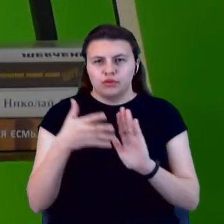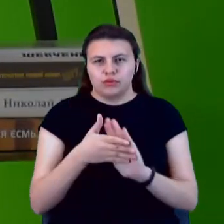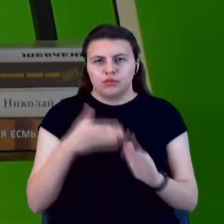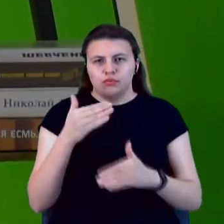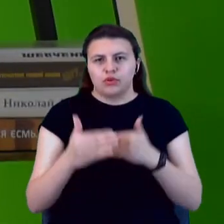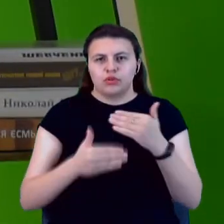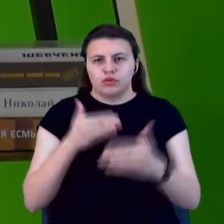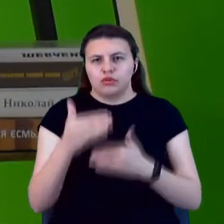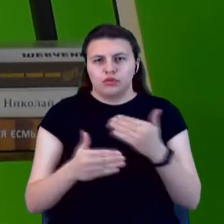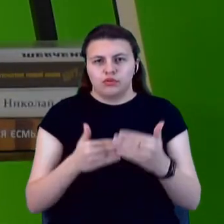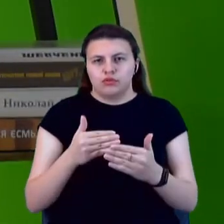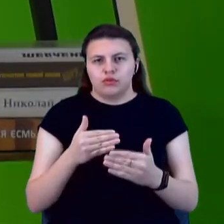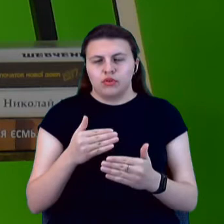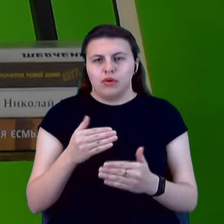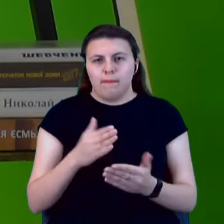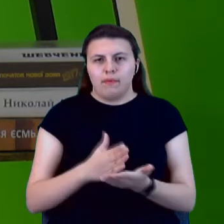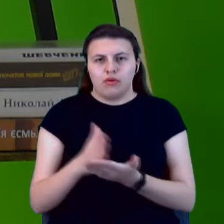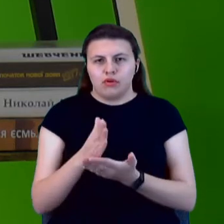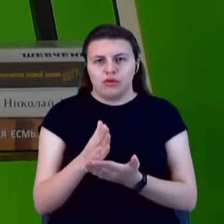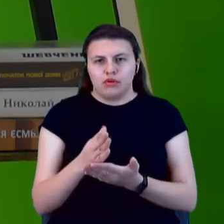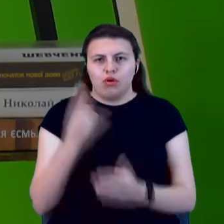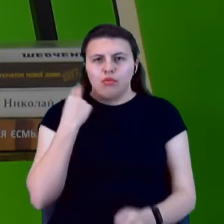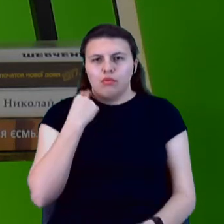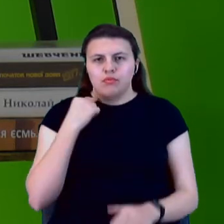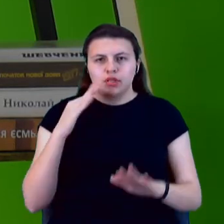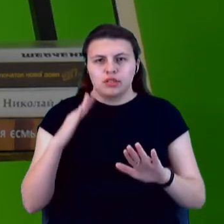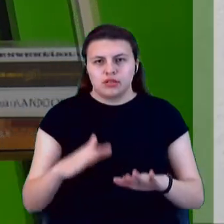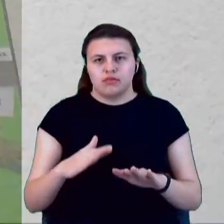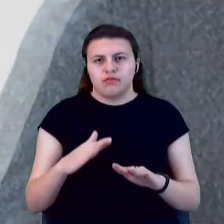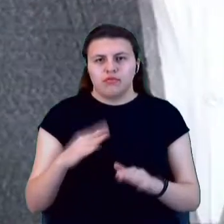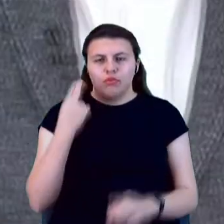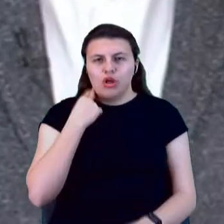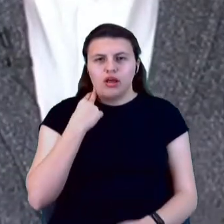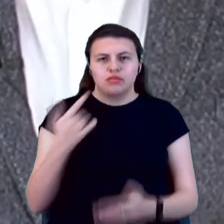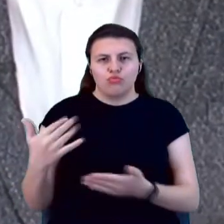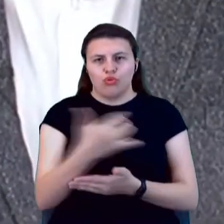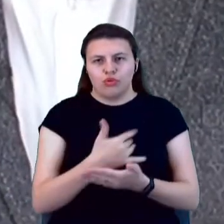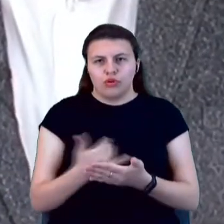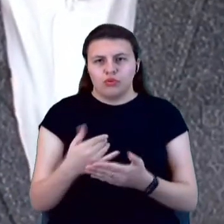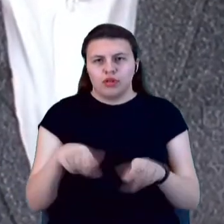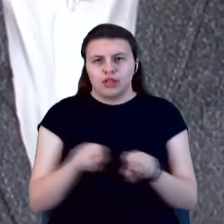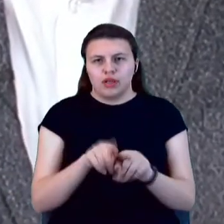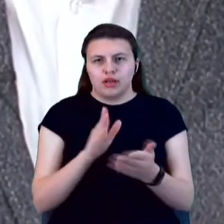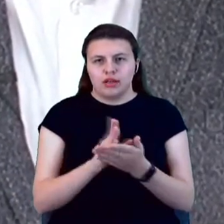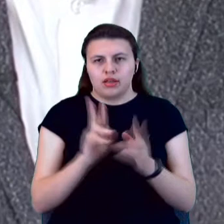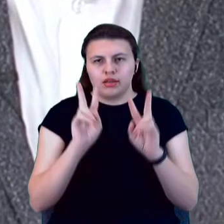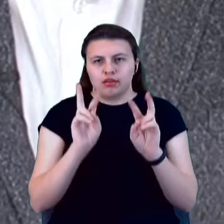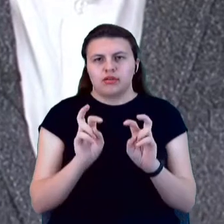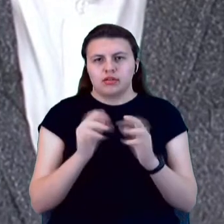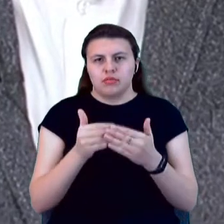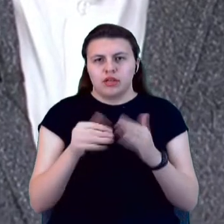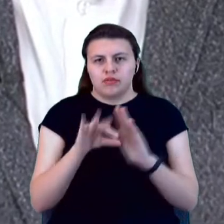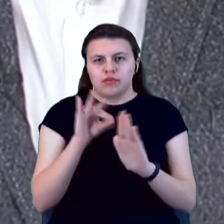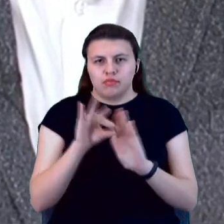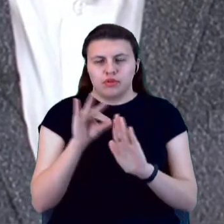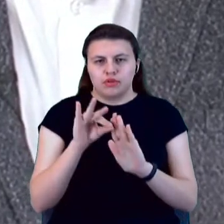прогнозована політика оподаткування місцевими податками та зборами. А, власне, ось є така теза у передвиборчій програмі вашої